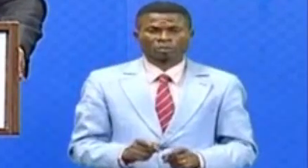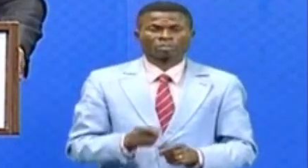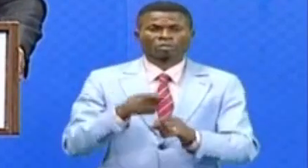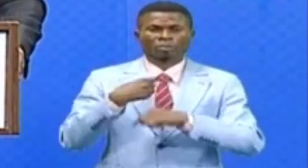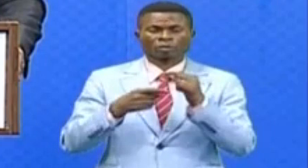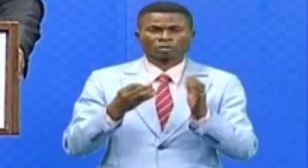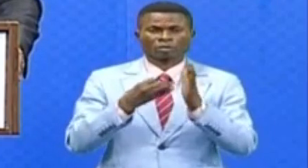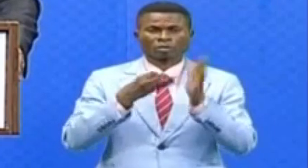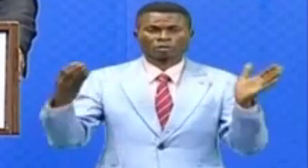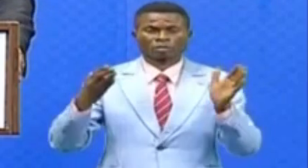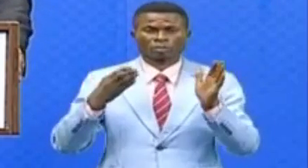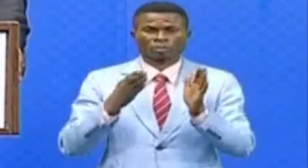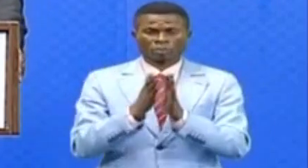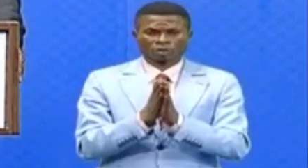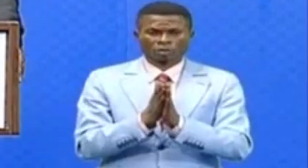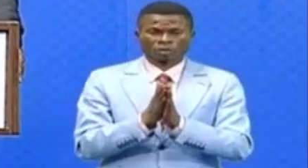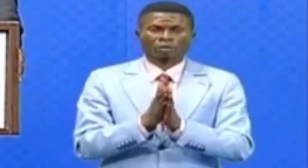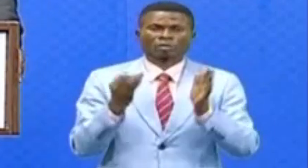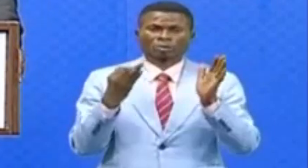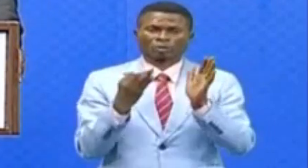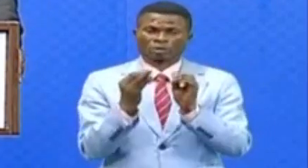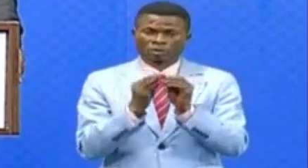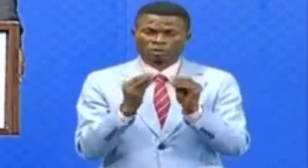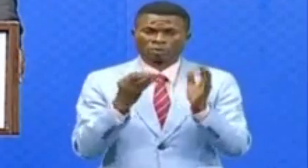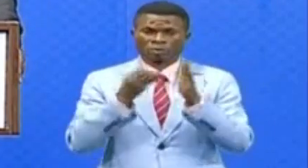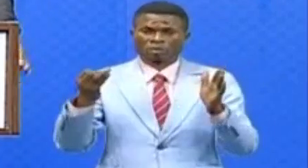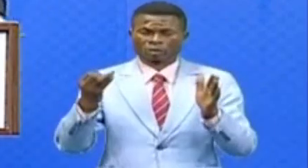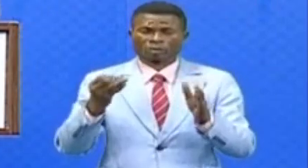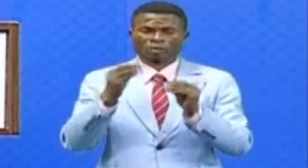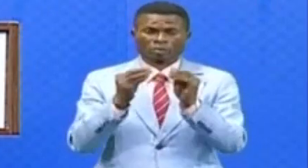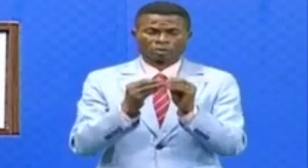lors de sa 70e réunion tenue le 23 septembre 2022.